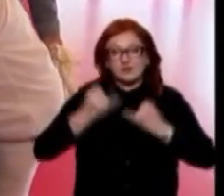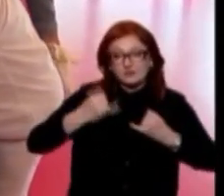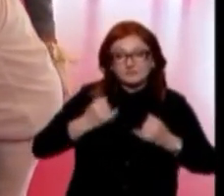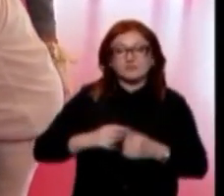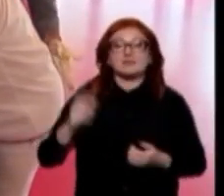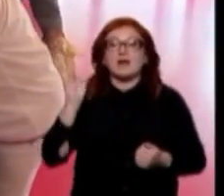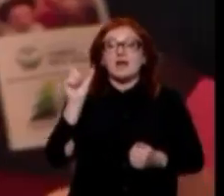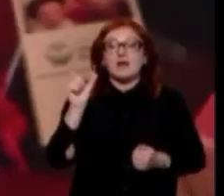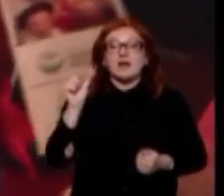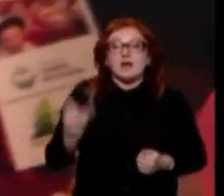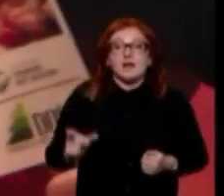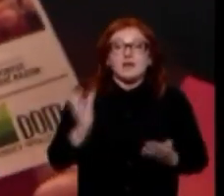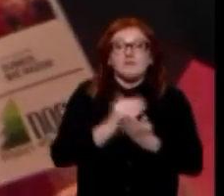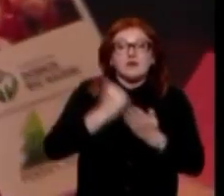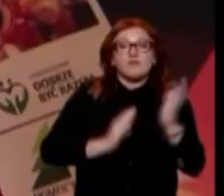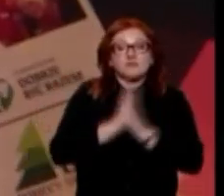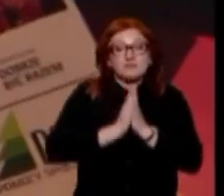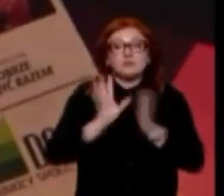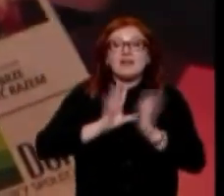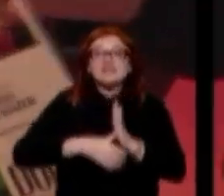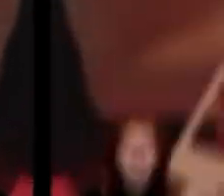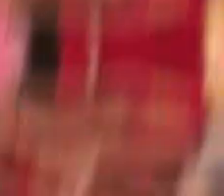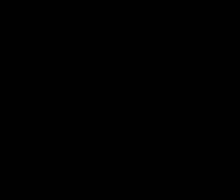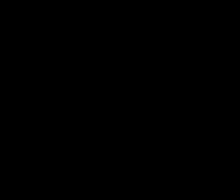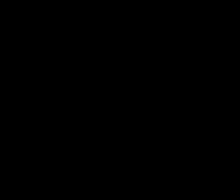honorowym wydarzenie objęli wojewoda podlaski i miasto Białystok. Justyna Szczubełek, Obiektyw.